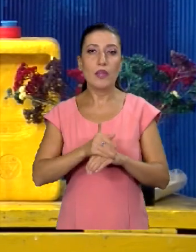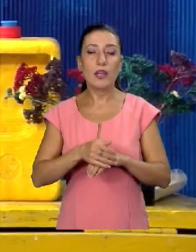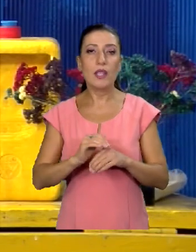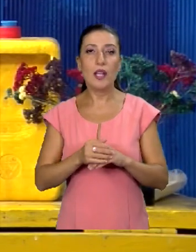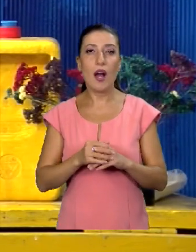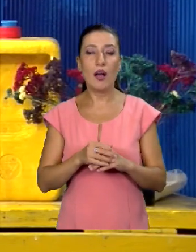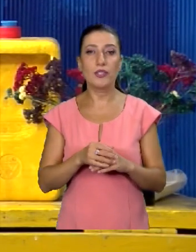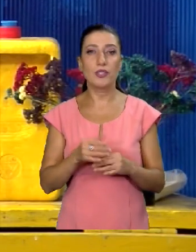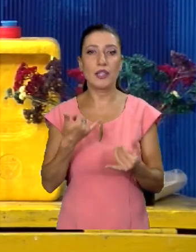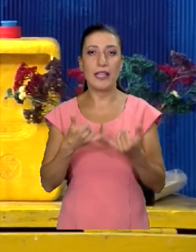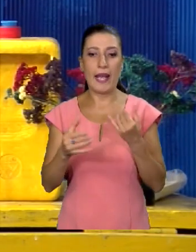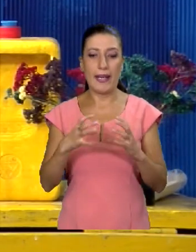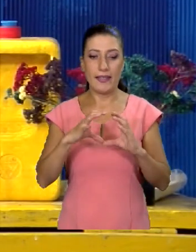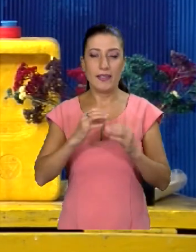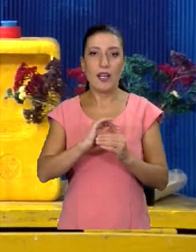խմել։